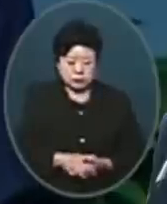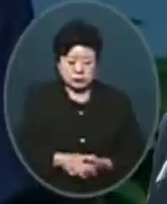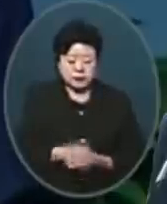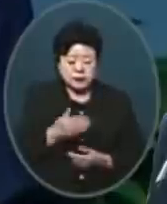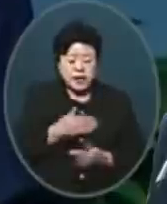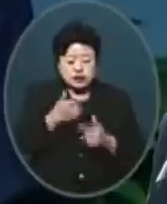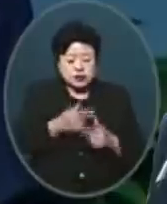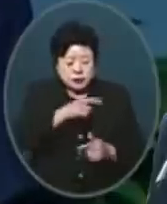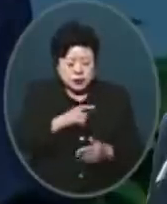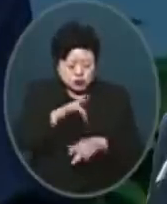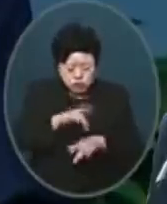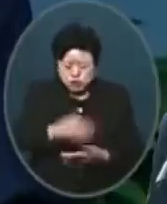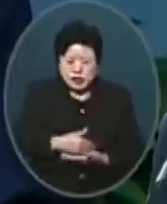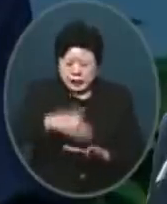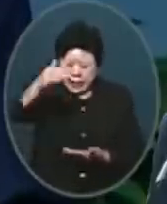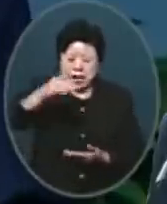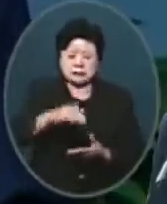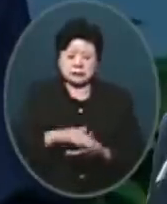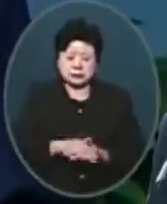내 이름으로 귀신을 쫓아내라고.